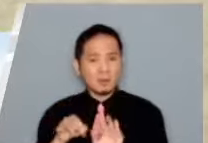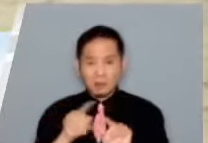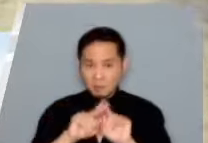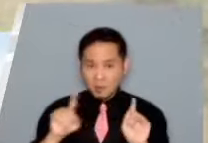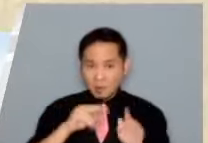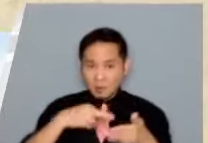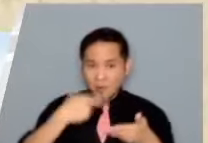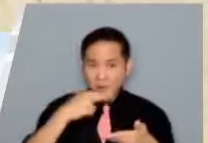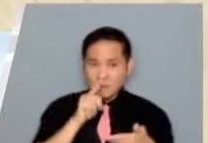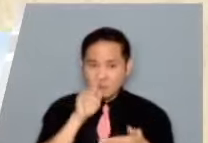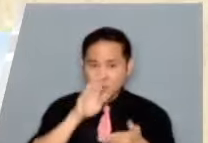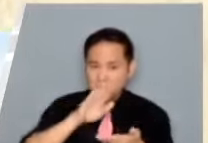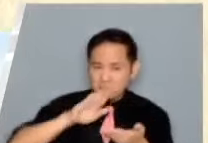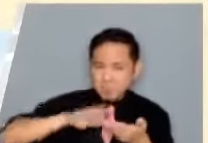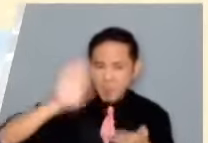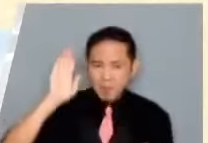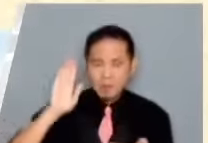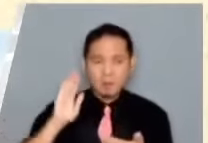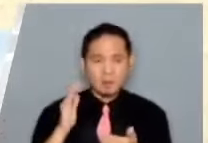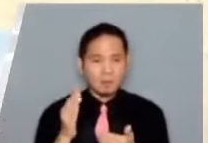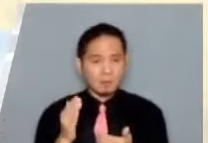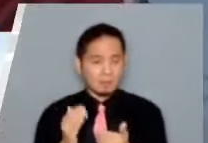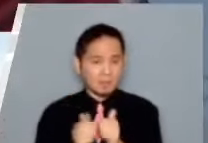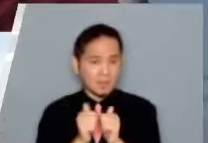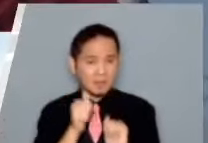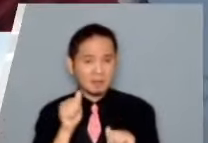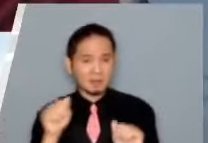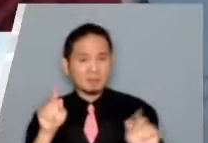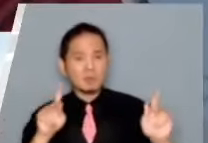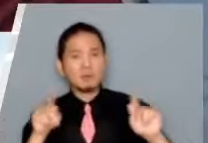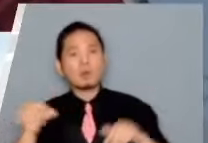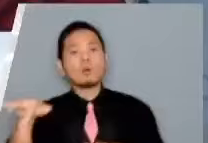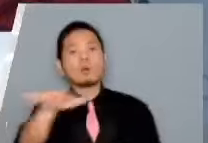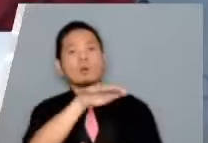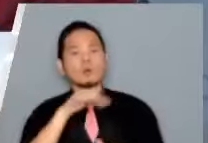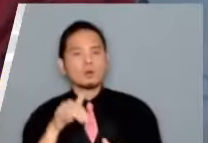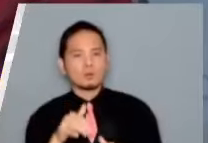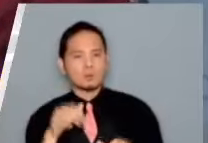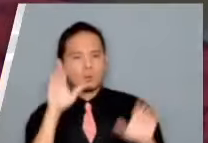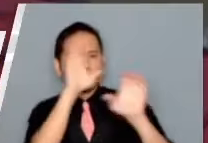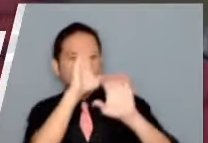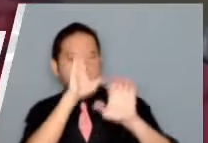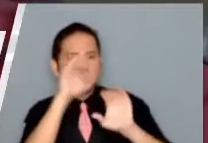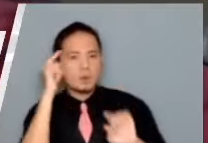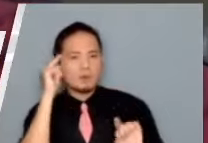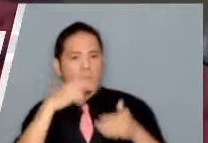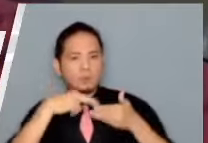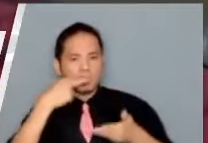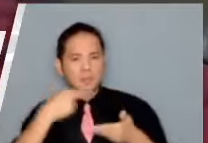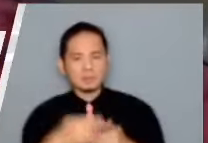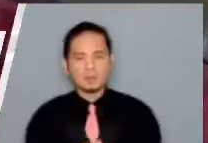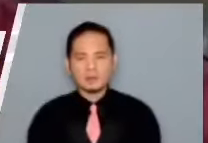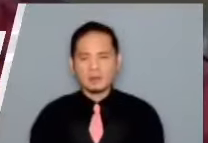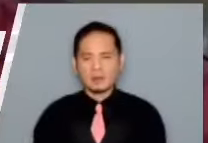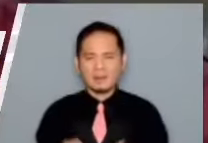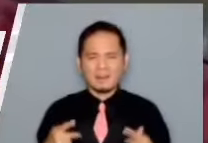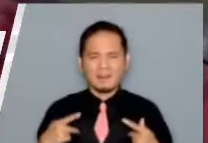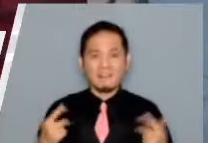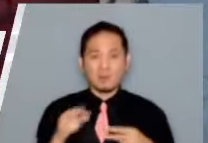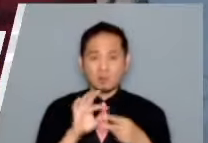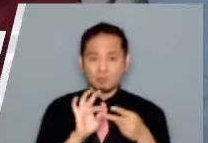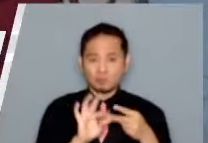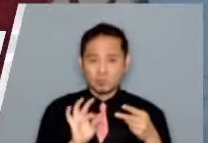mga suki niya naghahanap pa rin ng nfa rice meron silang option na bumili lalo yung mahirap talaga yun ang